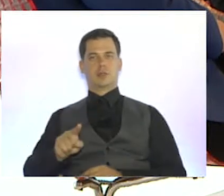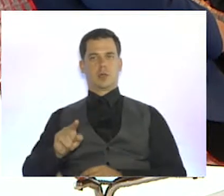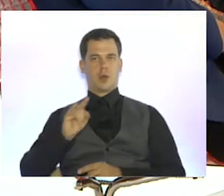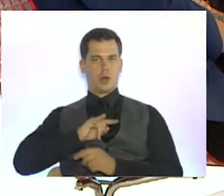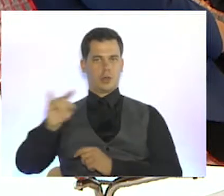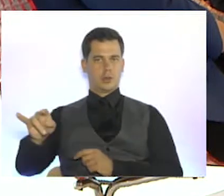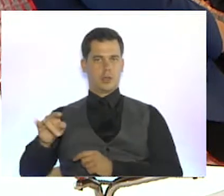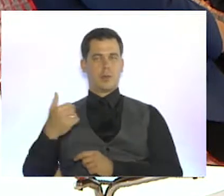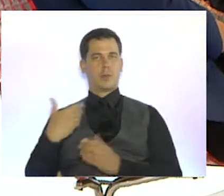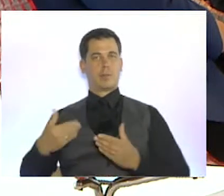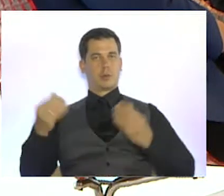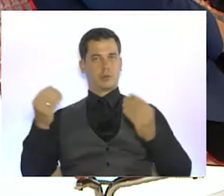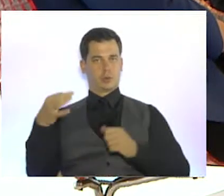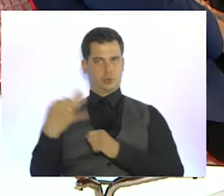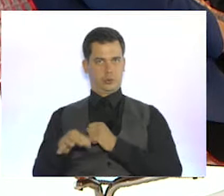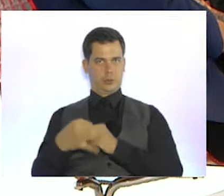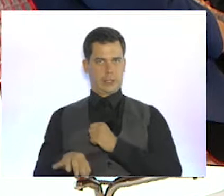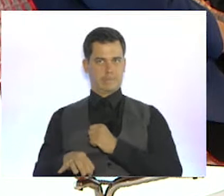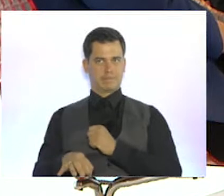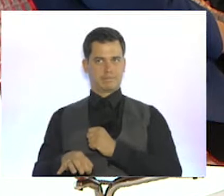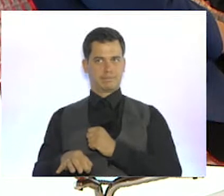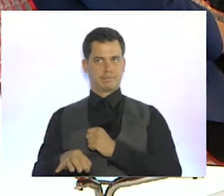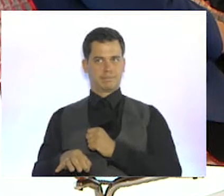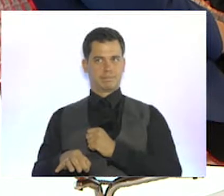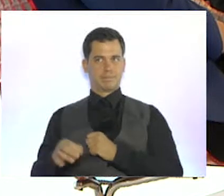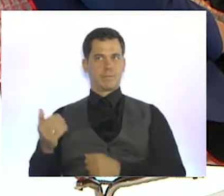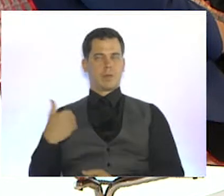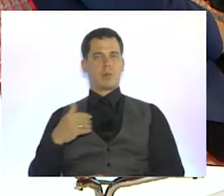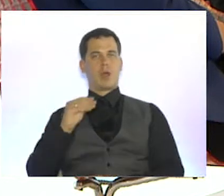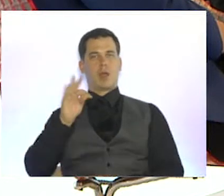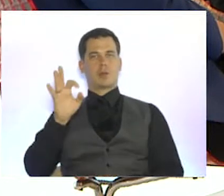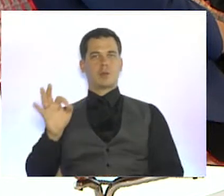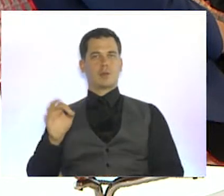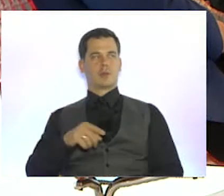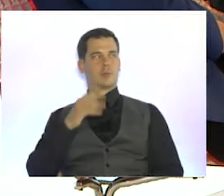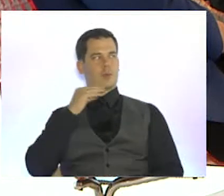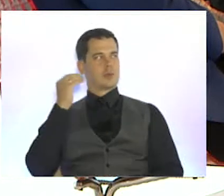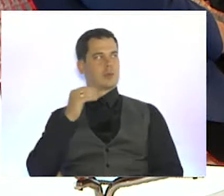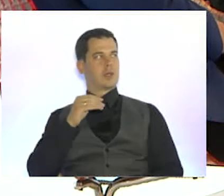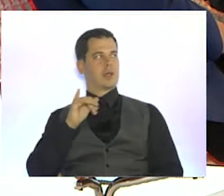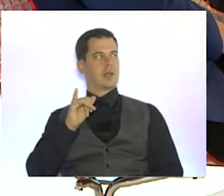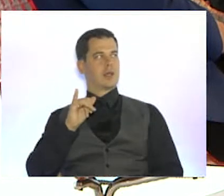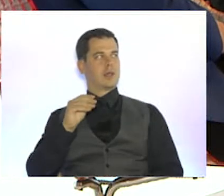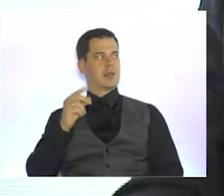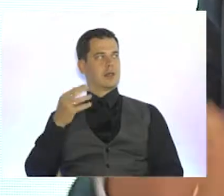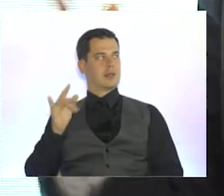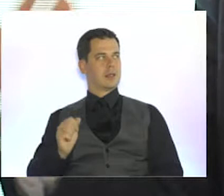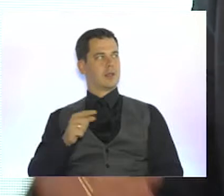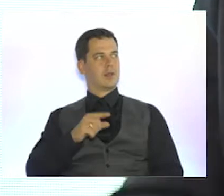moje studia, to ETO, tu się uśmiechnę do pani dyrektor Jędrej, ETO to nie